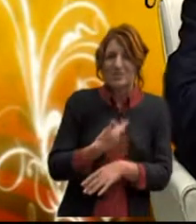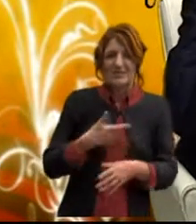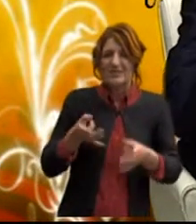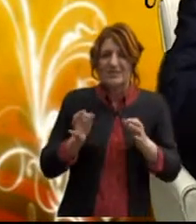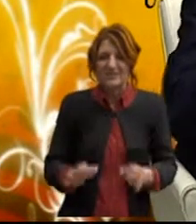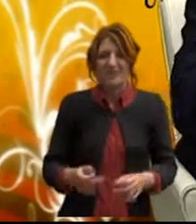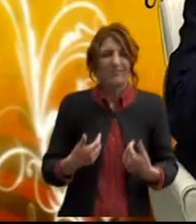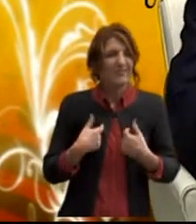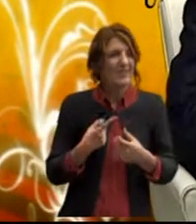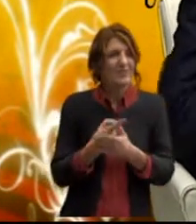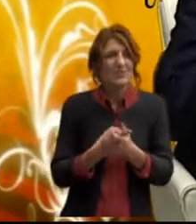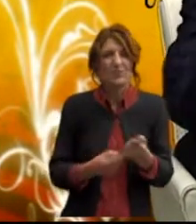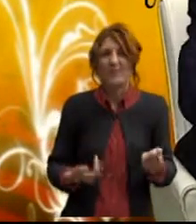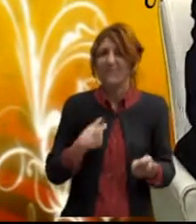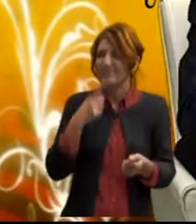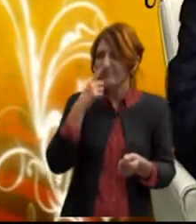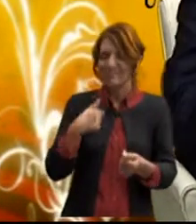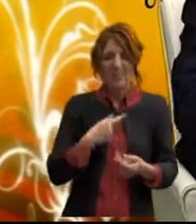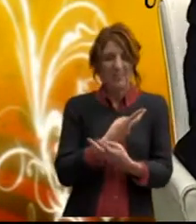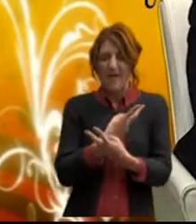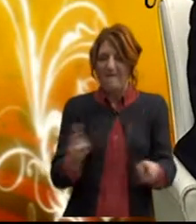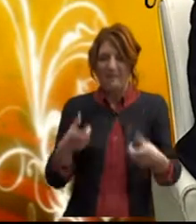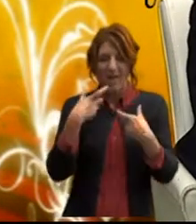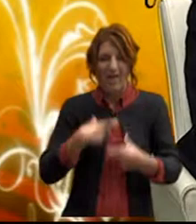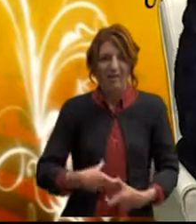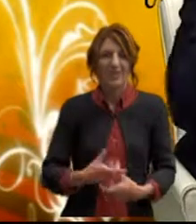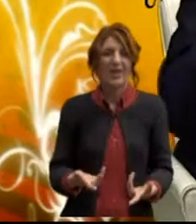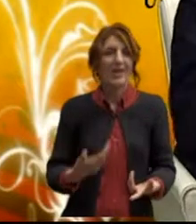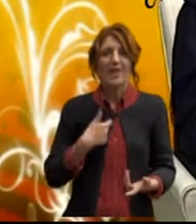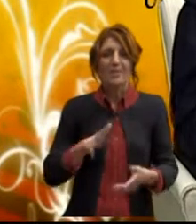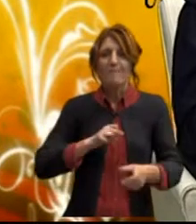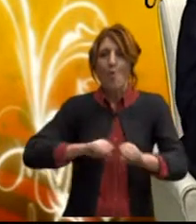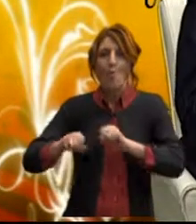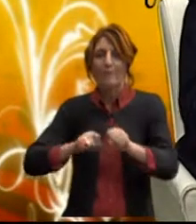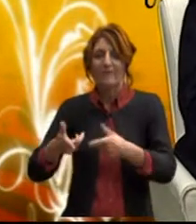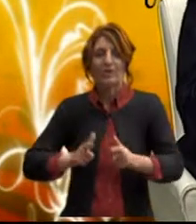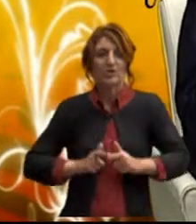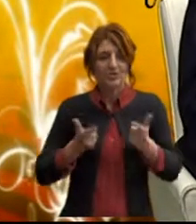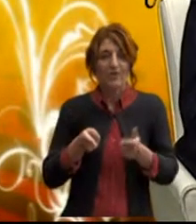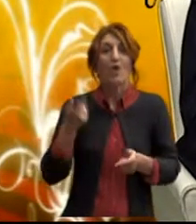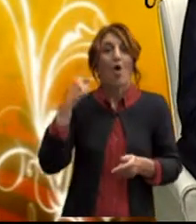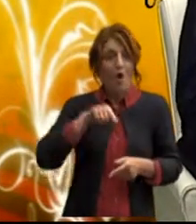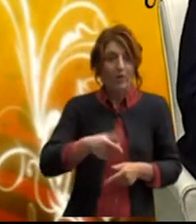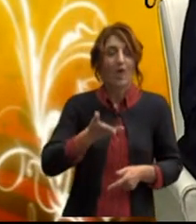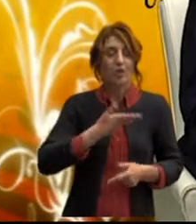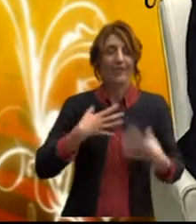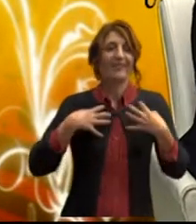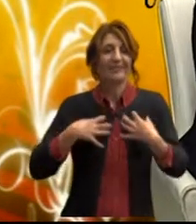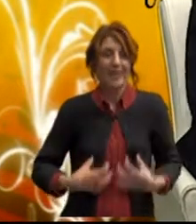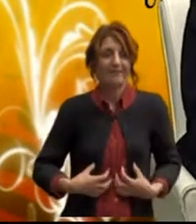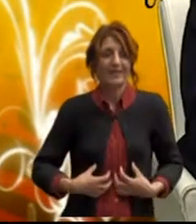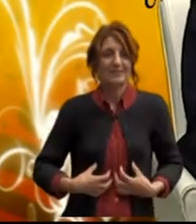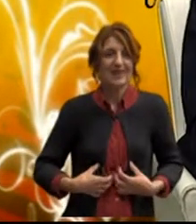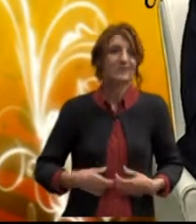gube osjećaj vlastite vrijednosti jer ne mogu upravljati svojim životom, dakle, onda su skloni depresije. Zato je sad iznimno važno poticati